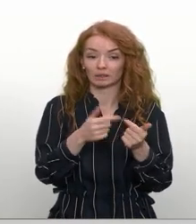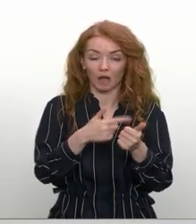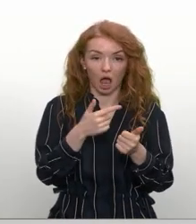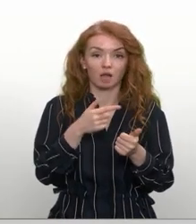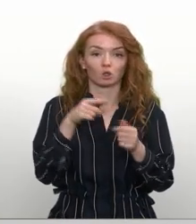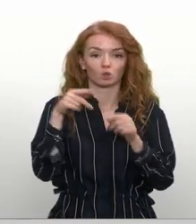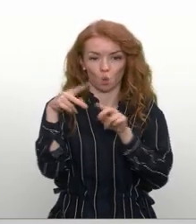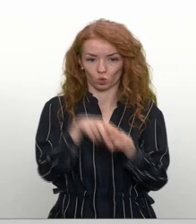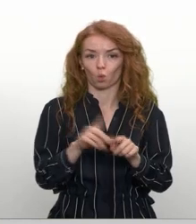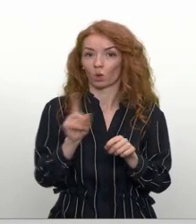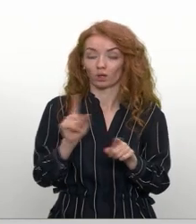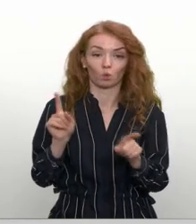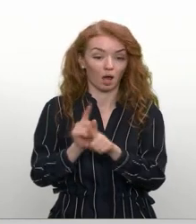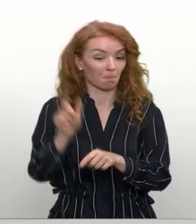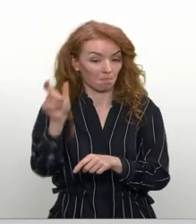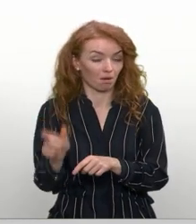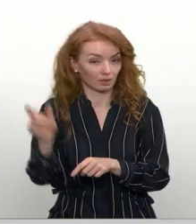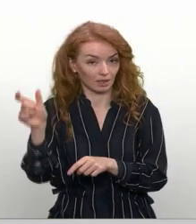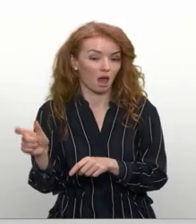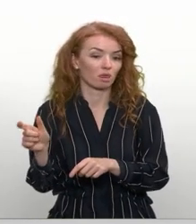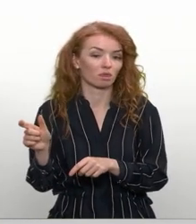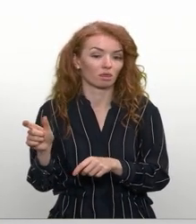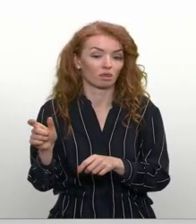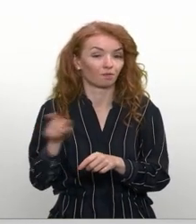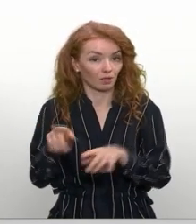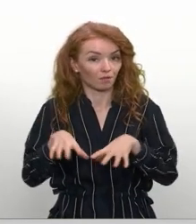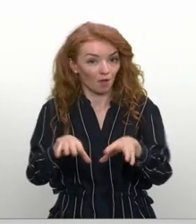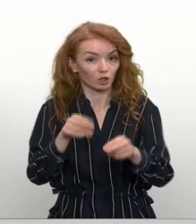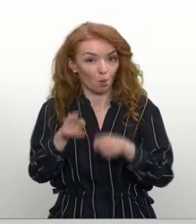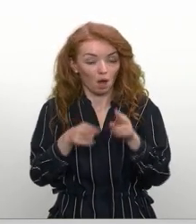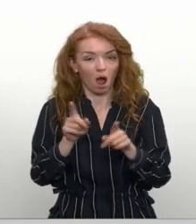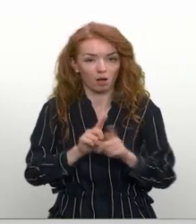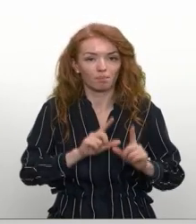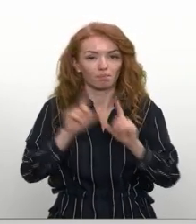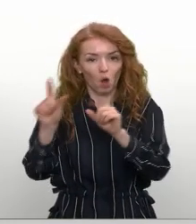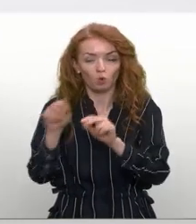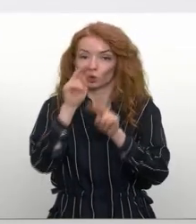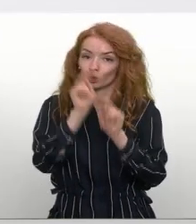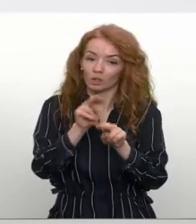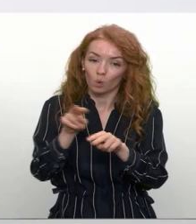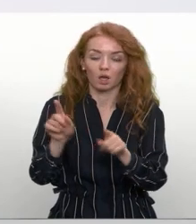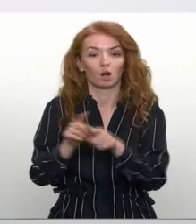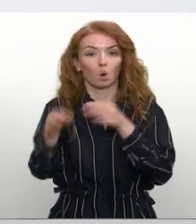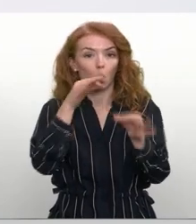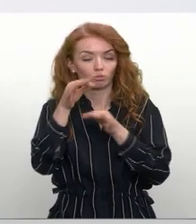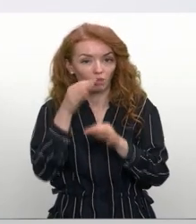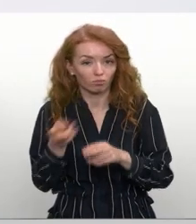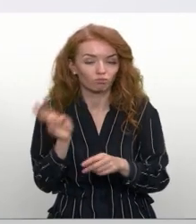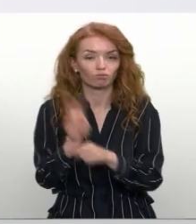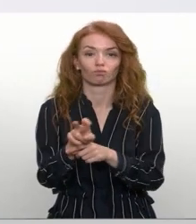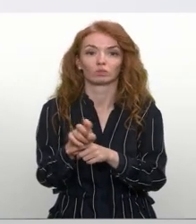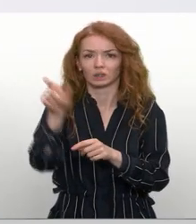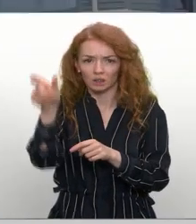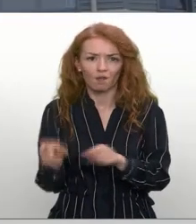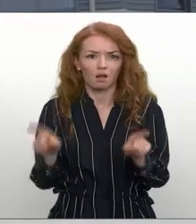tik noslogot, un arī pacienti. Viņi jau ne tikai veic to operāciju, bet viņi arī brauc pie ārsta uzraudzīties, uz ārstu konsultācijām arī brauc.